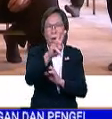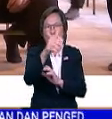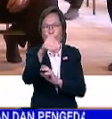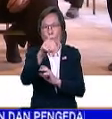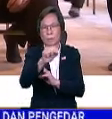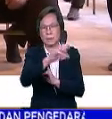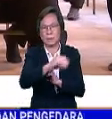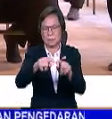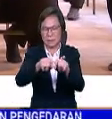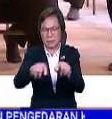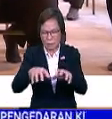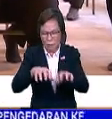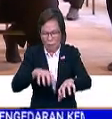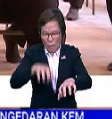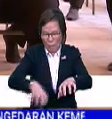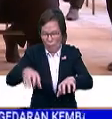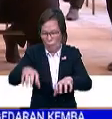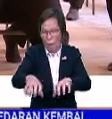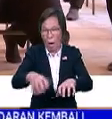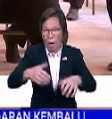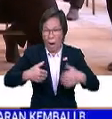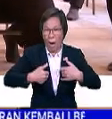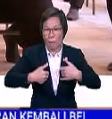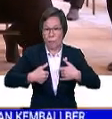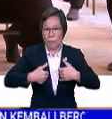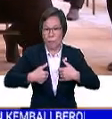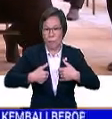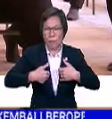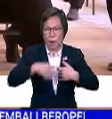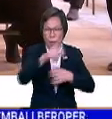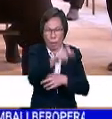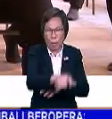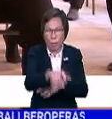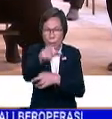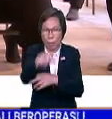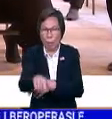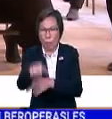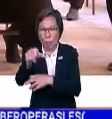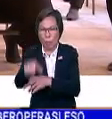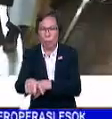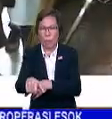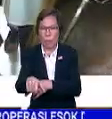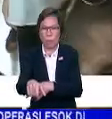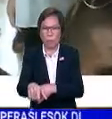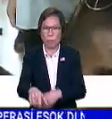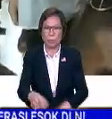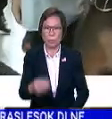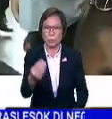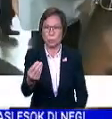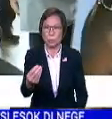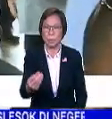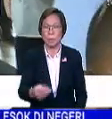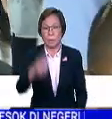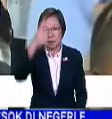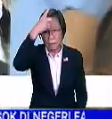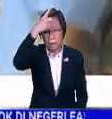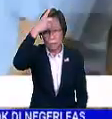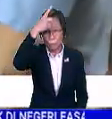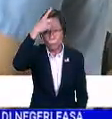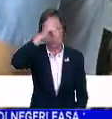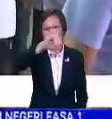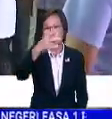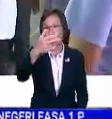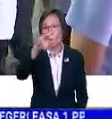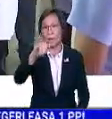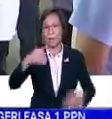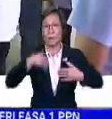juga kawasan-kawasan yang mempunyai populasi yang besar. Terdahulu, Datuk Patinggi Abang Johari